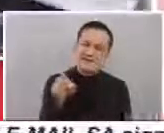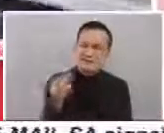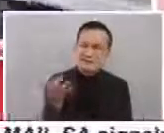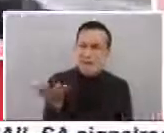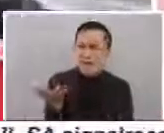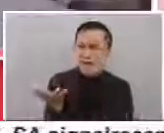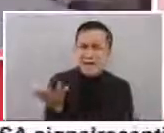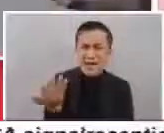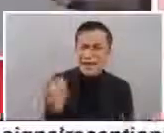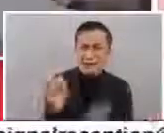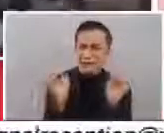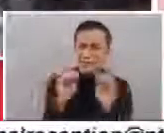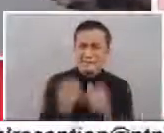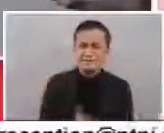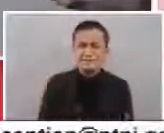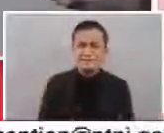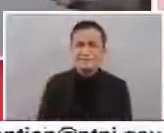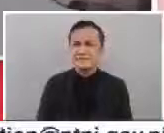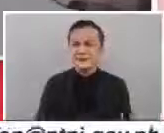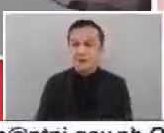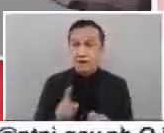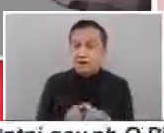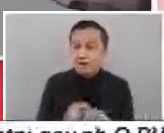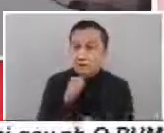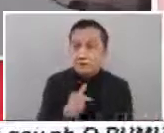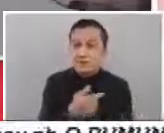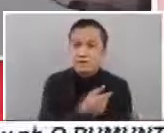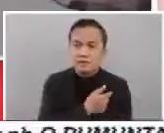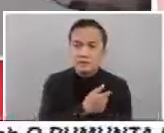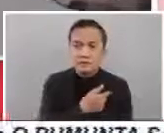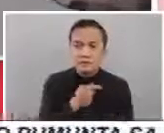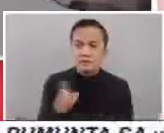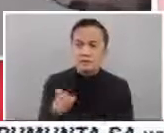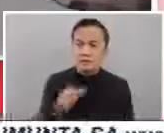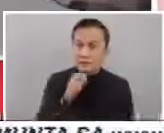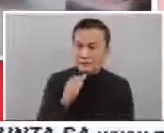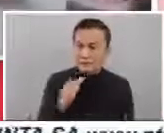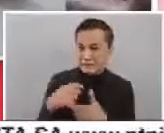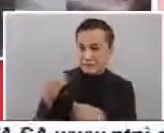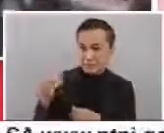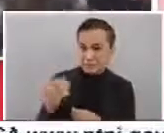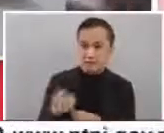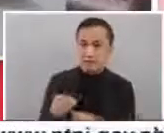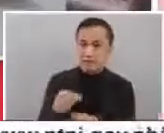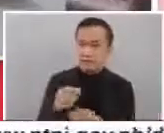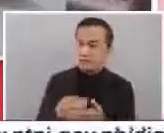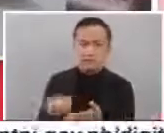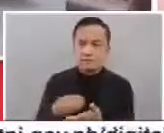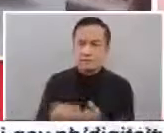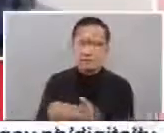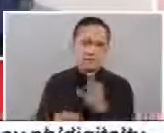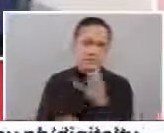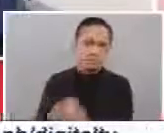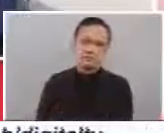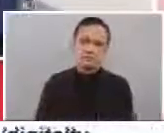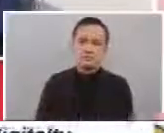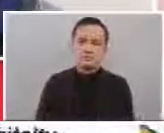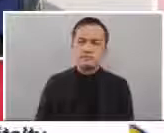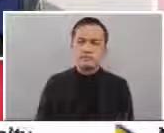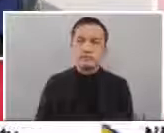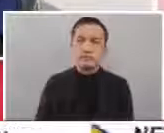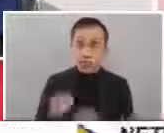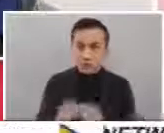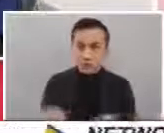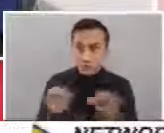sa mga telecommunications company, power, construction. Ito po, very very specific po. Yung